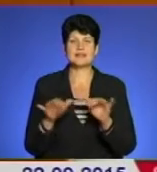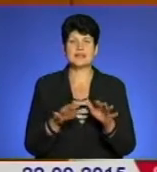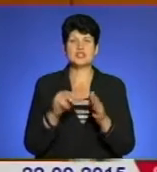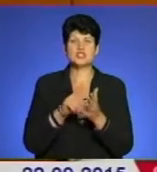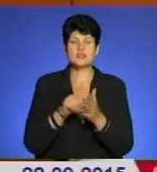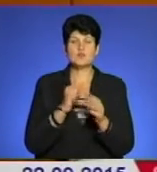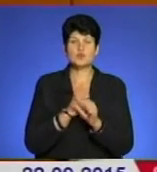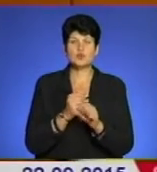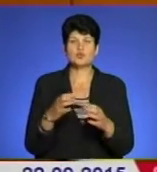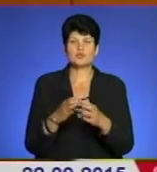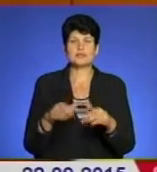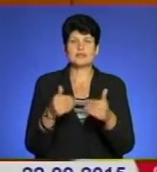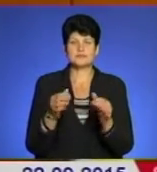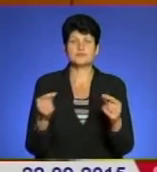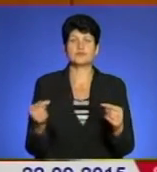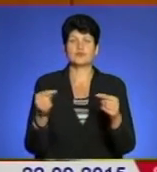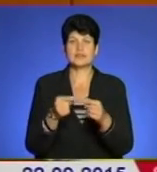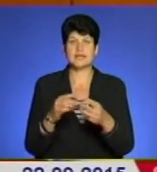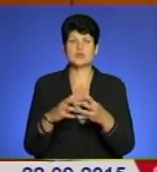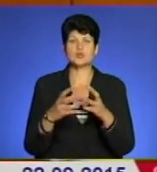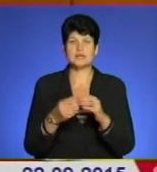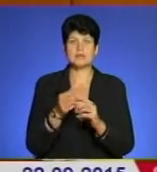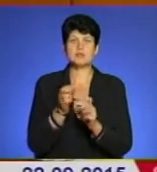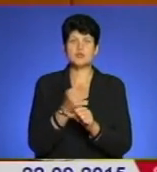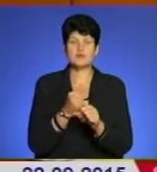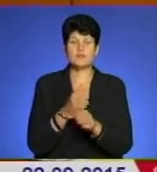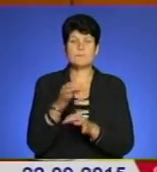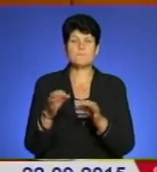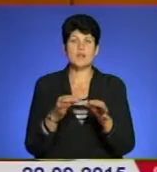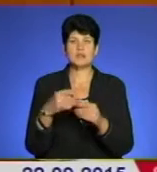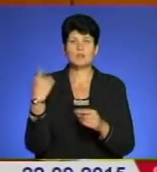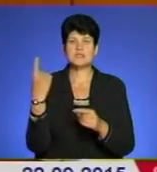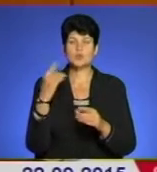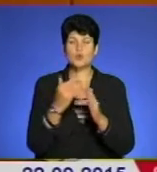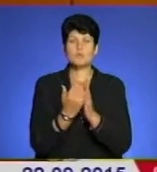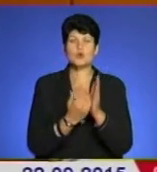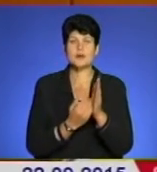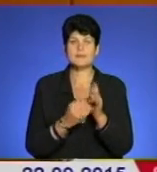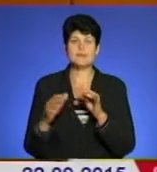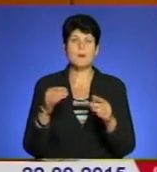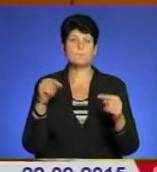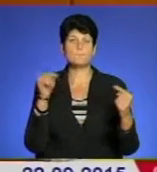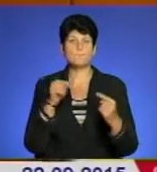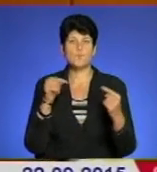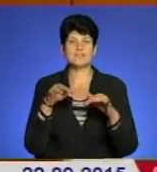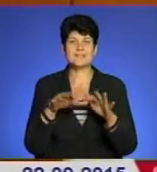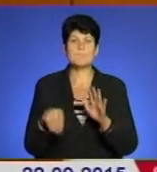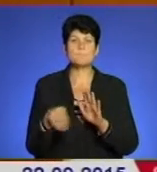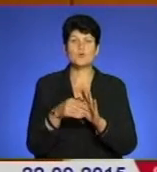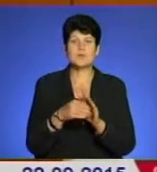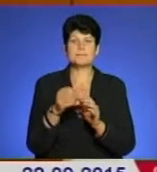дала відповідний результат. Було напрацьовано проект обласної програми запобігання та протидії корупції на 15-16